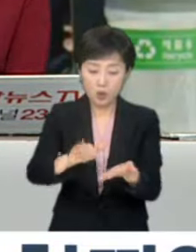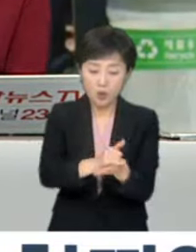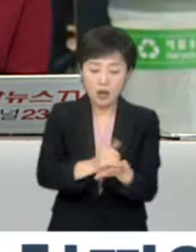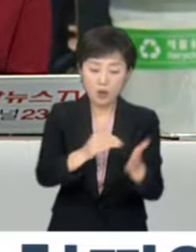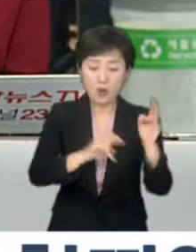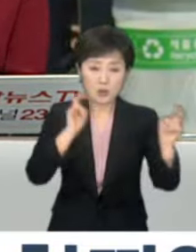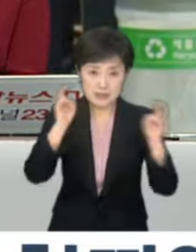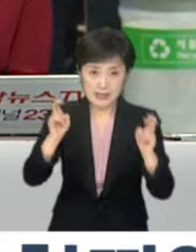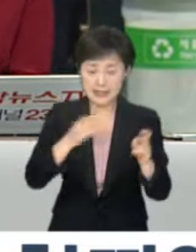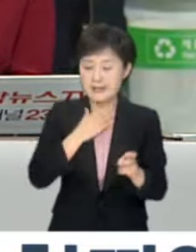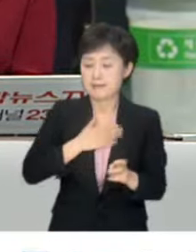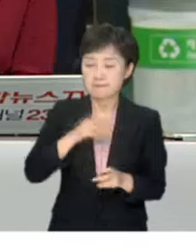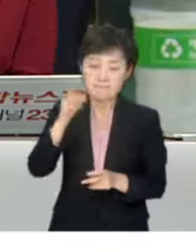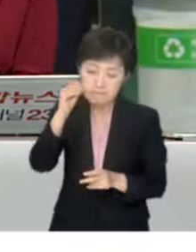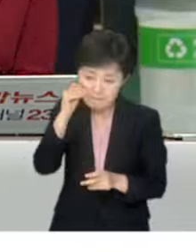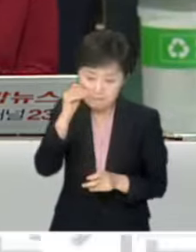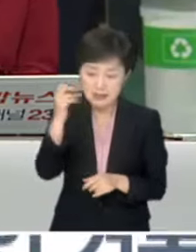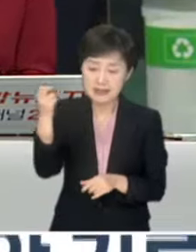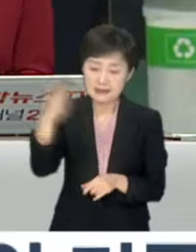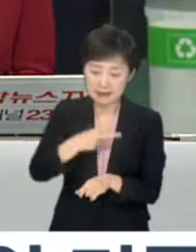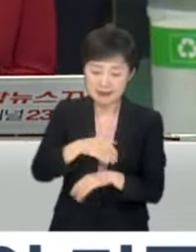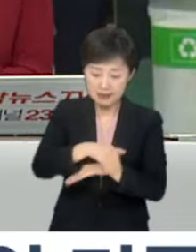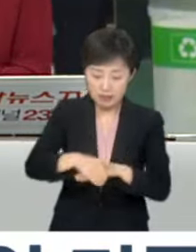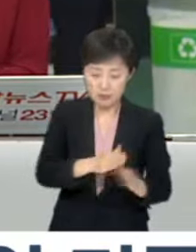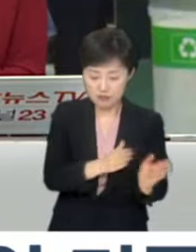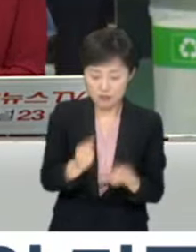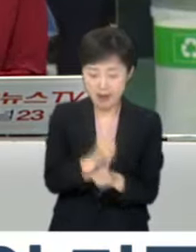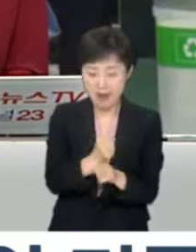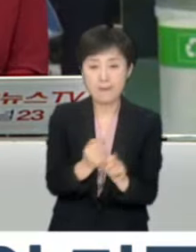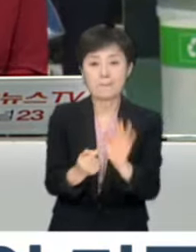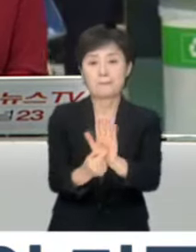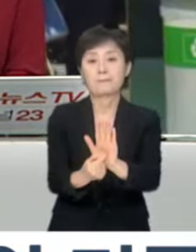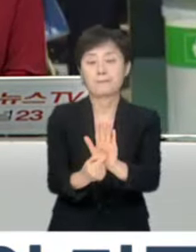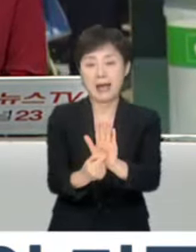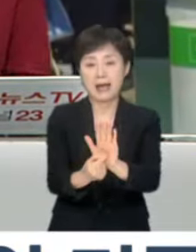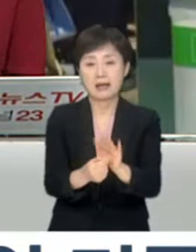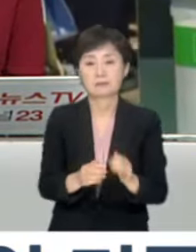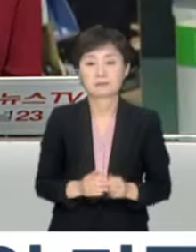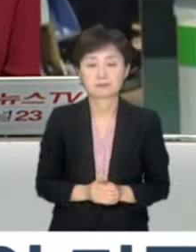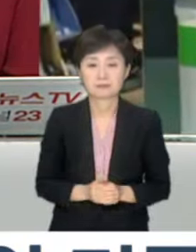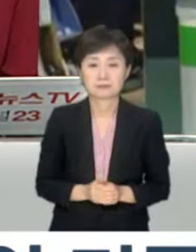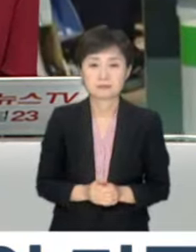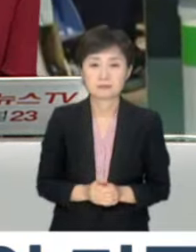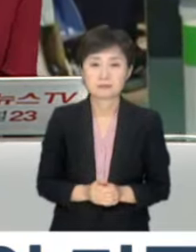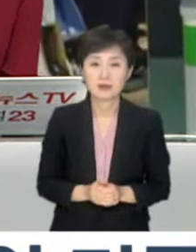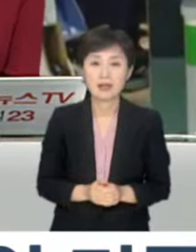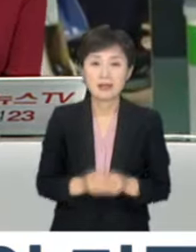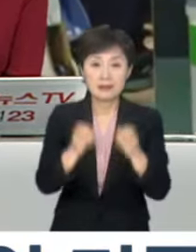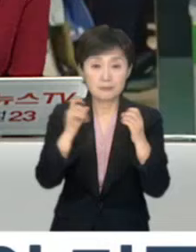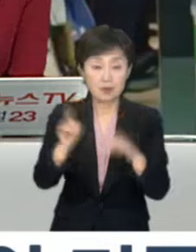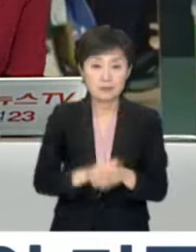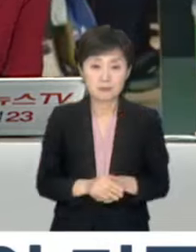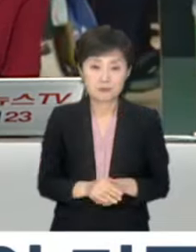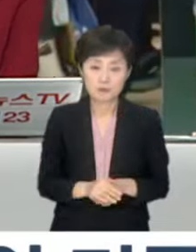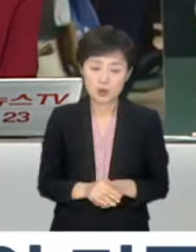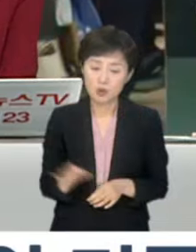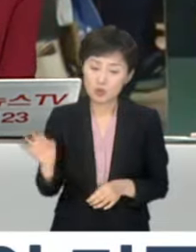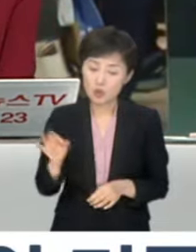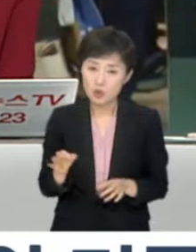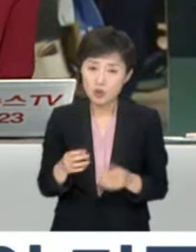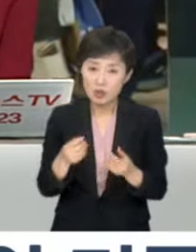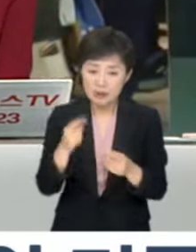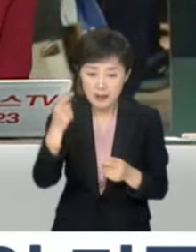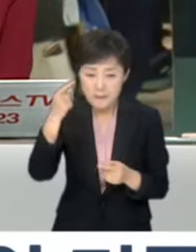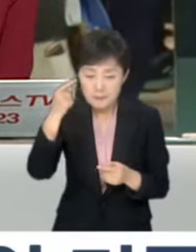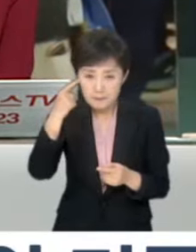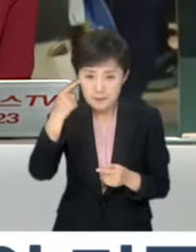수렴을 거치고 별도의 계획을 마련을 하겠다라고 밝힌 상태입니다. 예. 예. 새로운 대안 중에 하나가 유료 패스트트랙이 거론되고 있는데요.